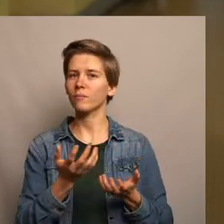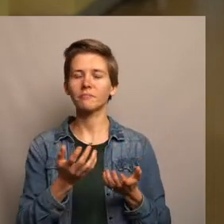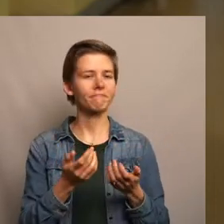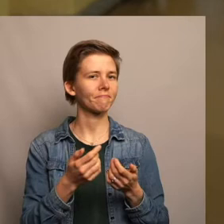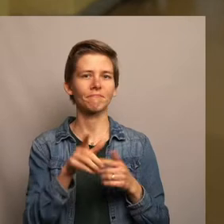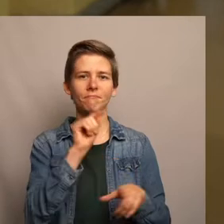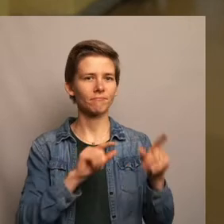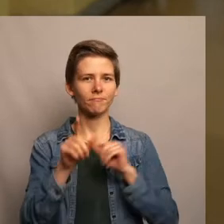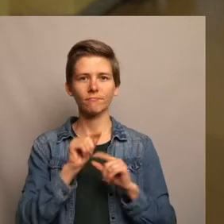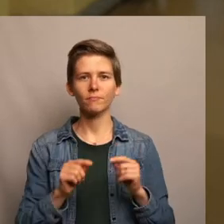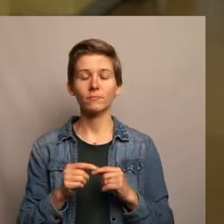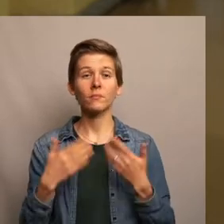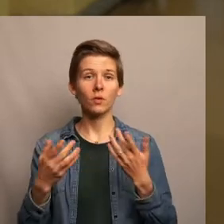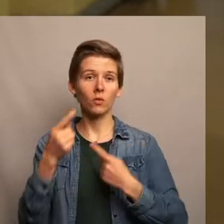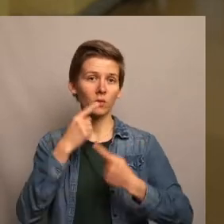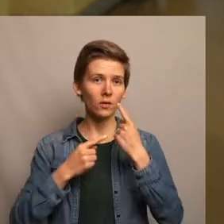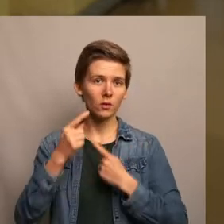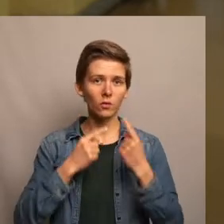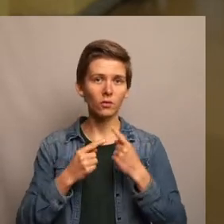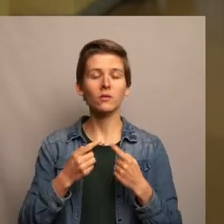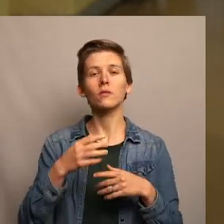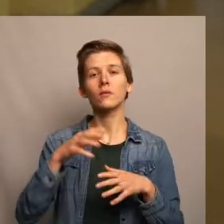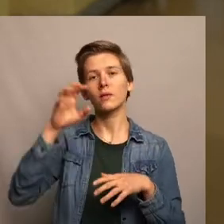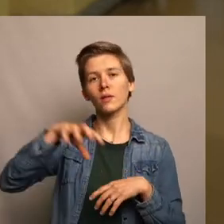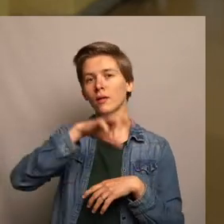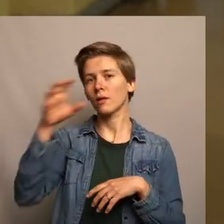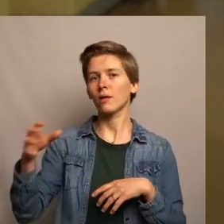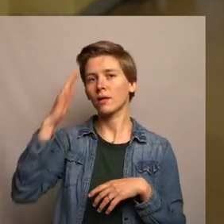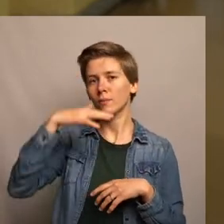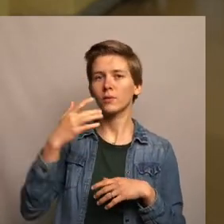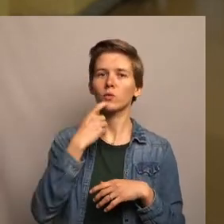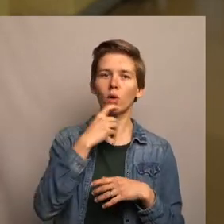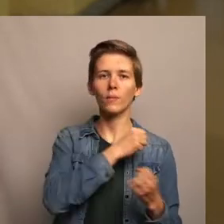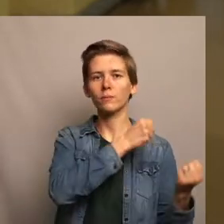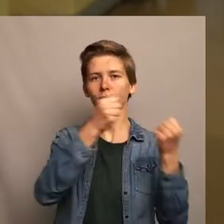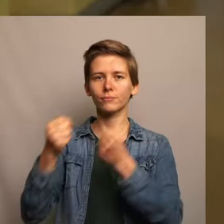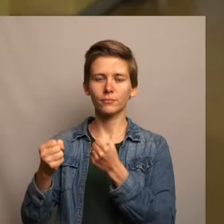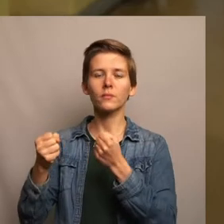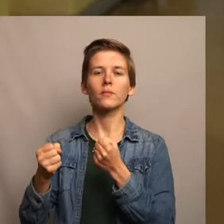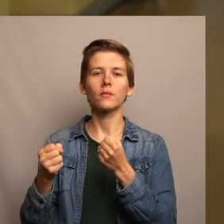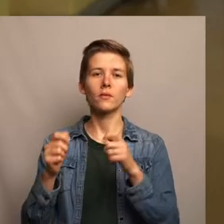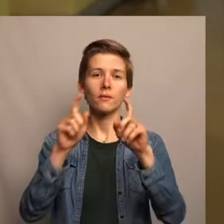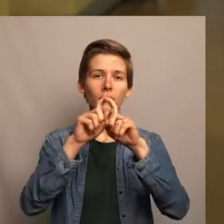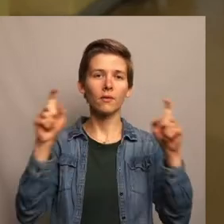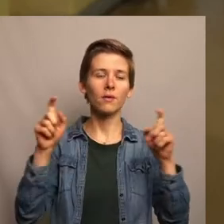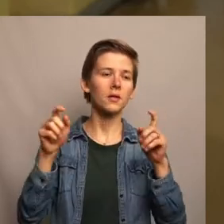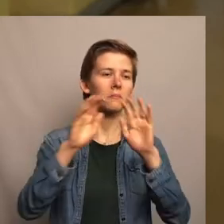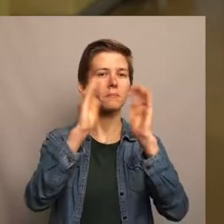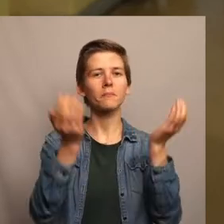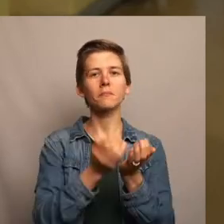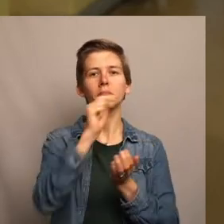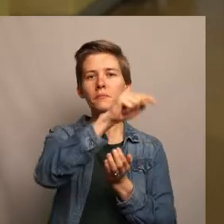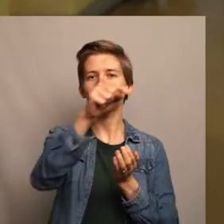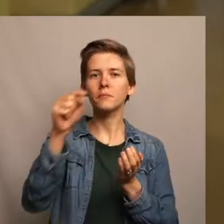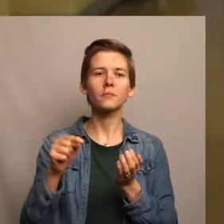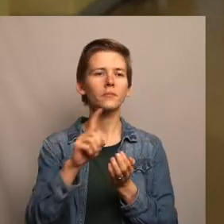Seuraavassa keskustelussa Suomeen muuttaneiden sateenkaari-ihmisten paneeli käsittelee paitsi ihmisoikeustilannetta muualla maailmassa, myös rakenteellisia